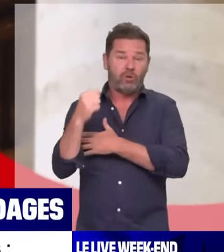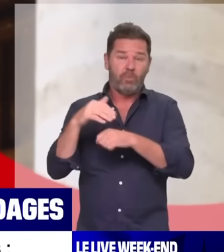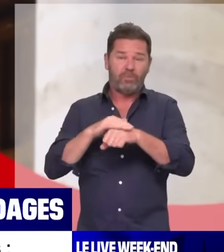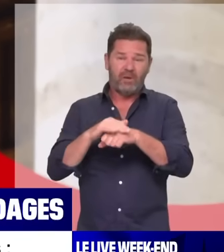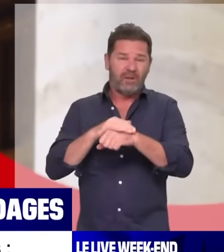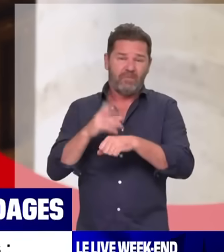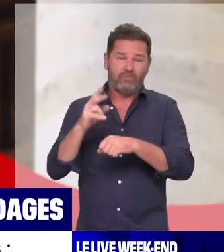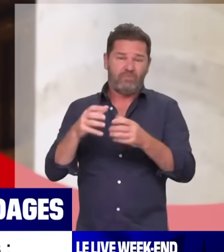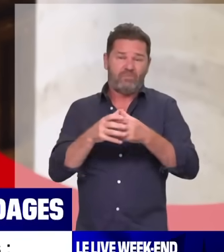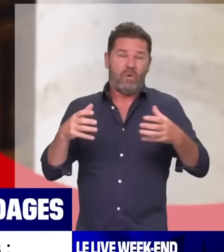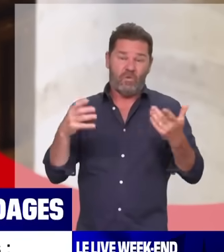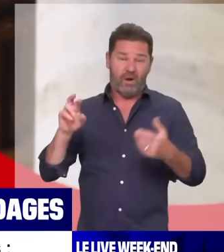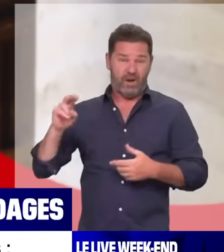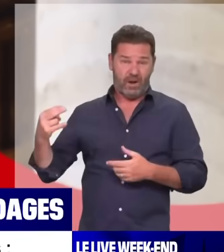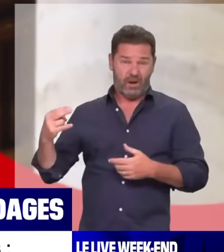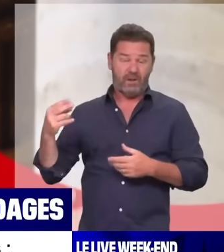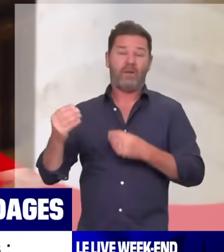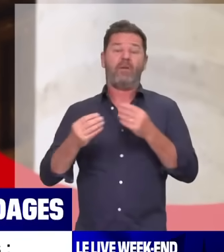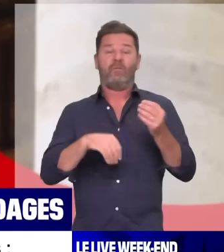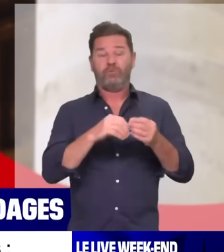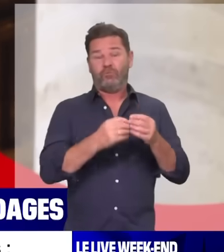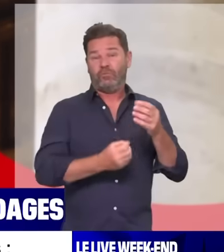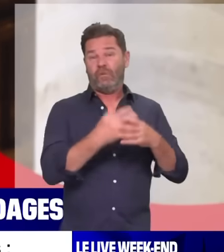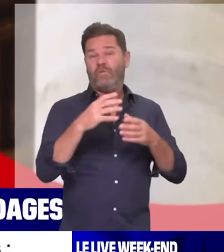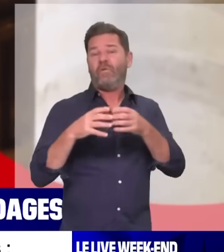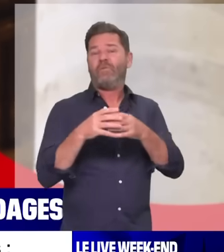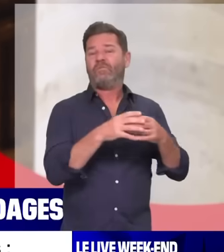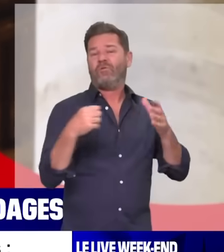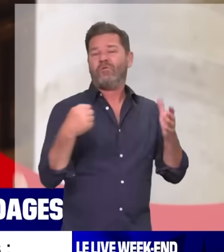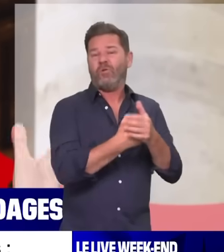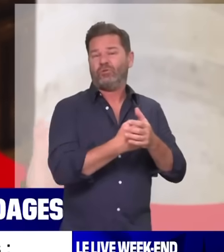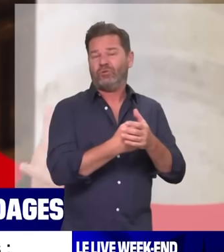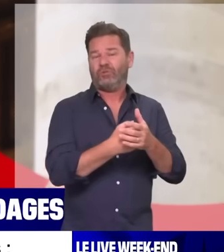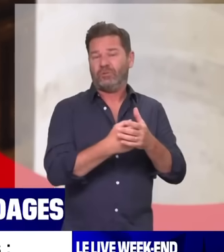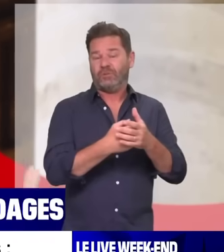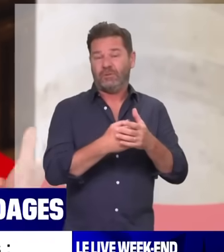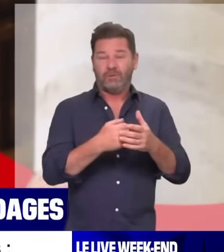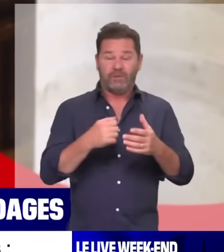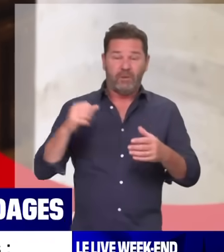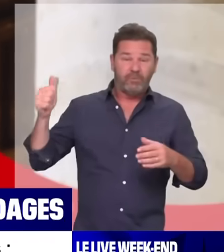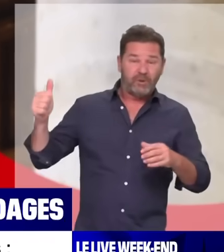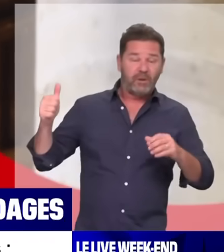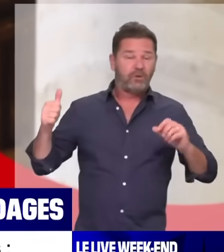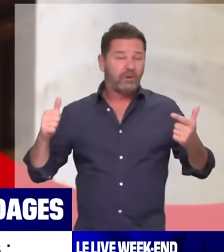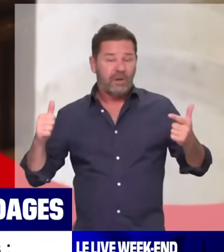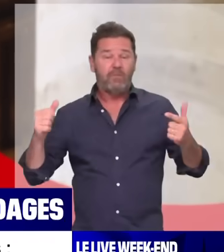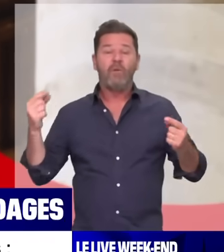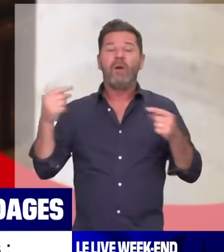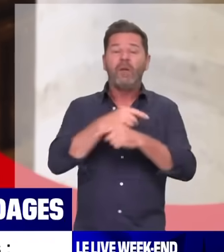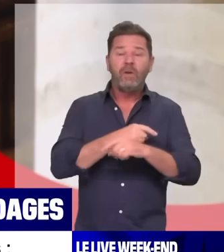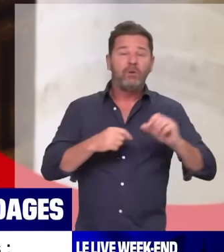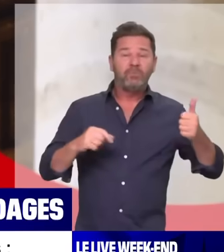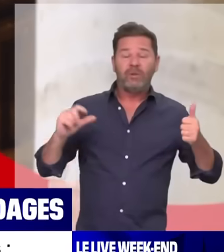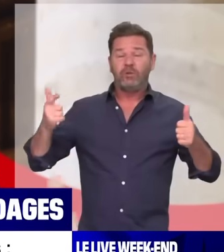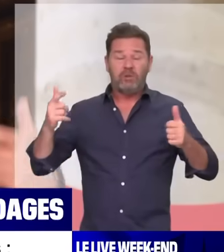en tête sont le rassemblement national et le nouveau front populaire dans un ordre ou dans un autre donc la question j'ai envie de dire va davantage se poser au camp